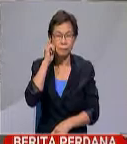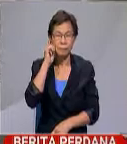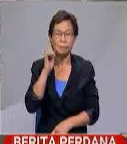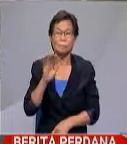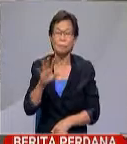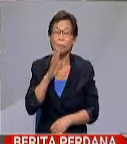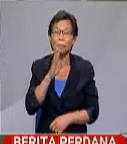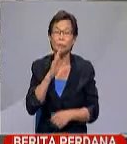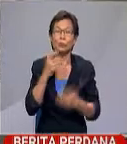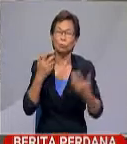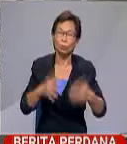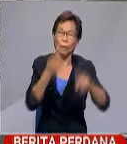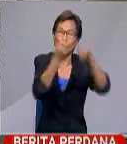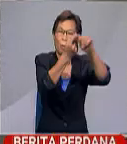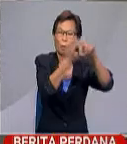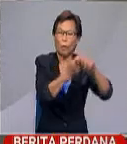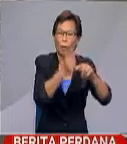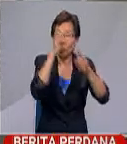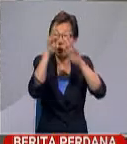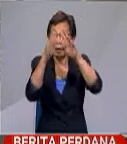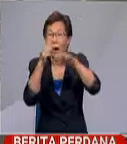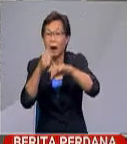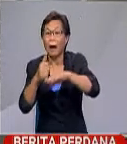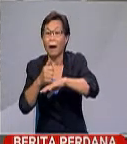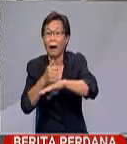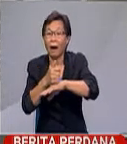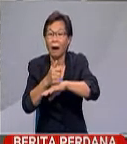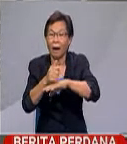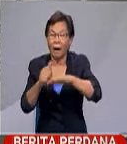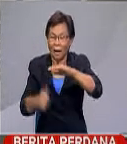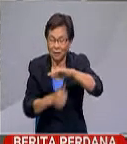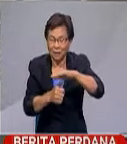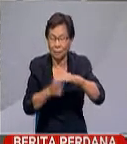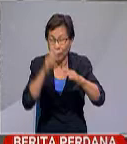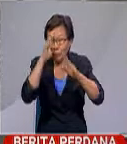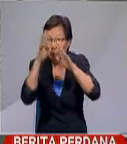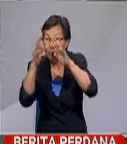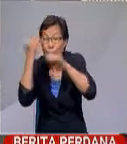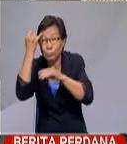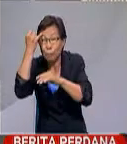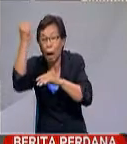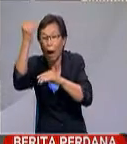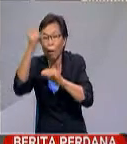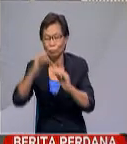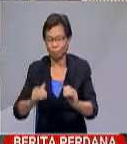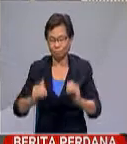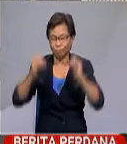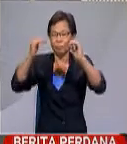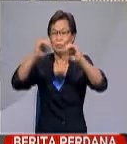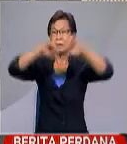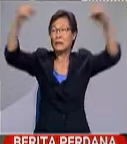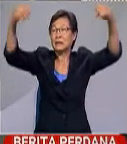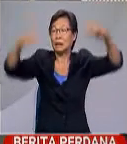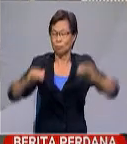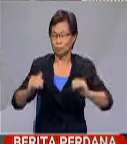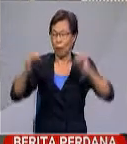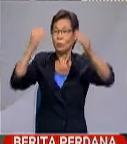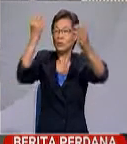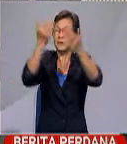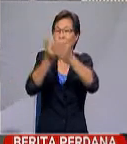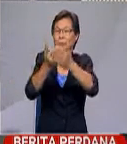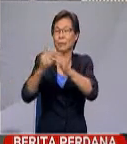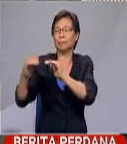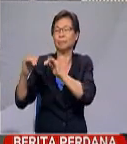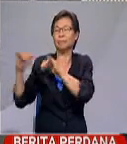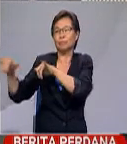Menurut beliau, meskipun ianya dibina dengan rekaan asas, pihaknya akan berikhtiar secara lebih kreatif untuk menarik taraf stadium itu sehingga ia bertaraf